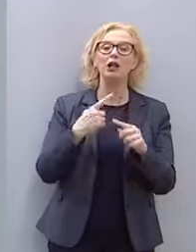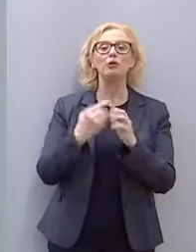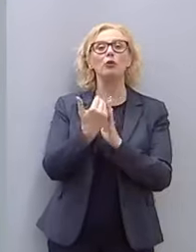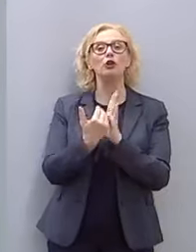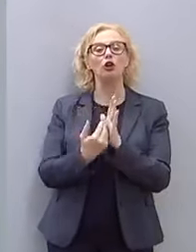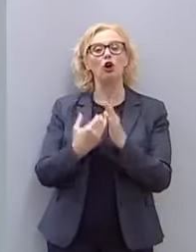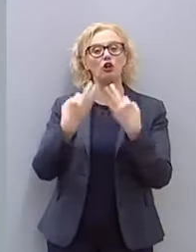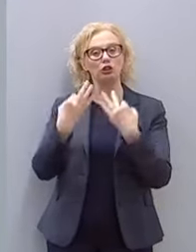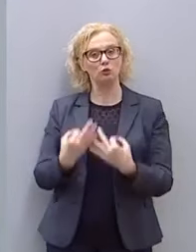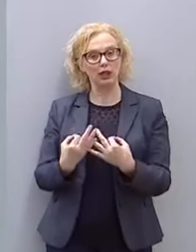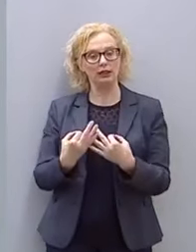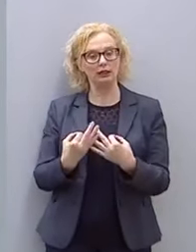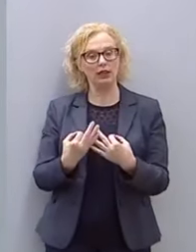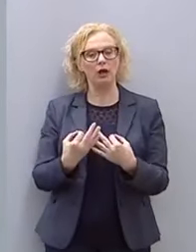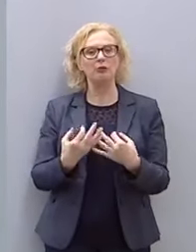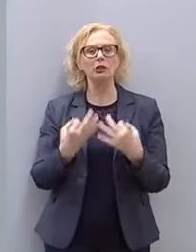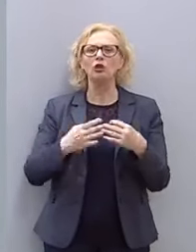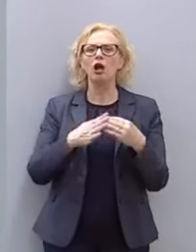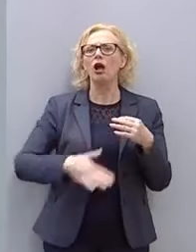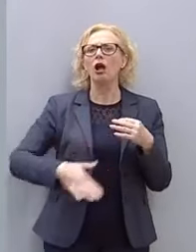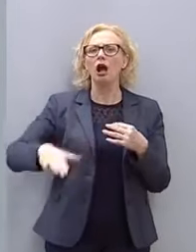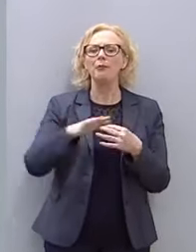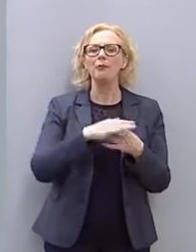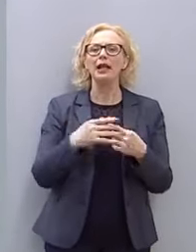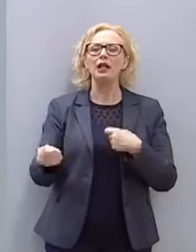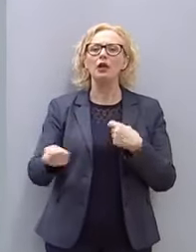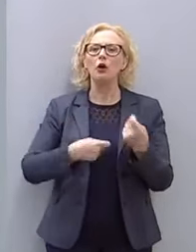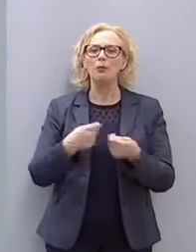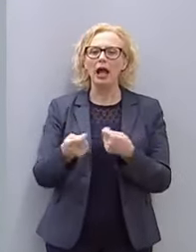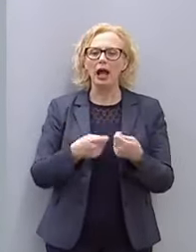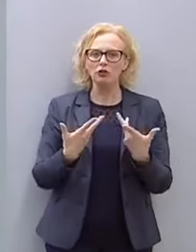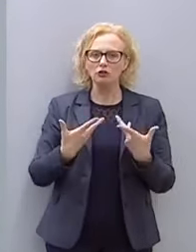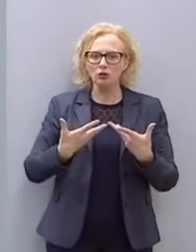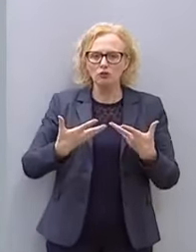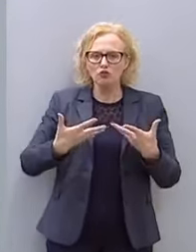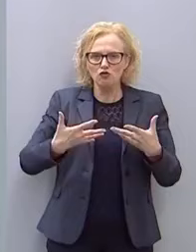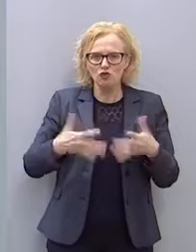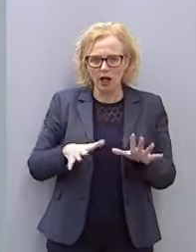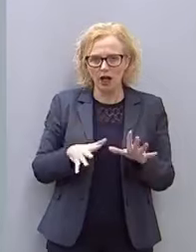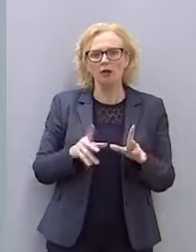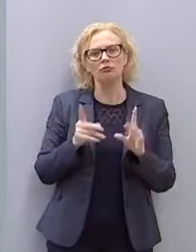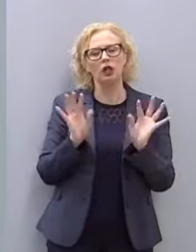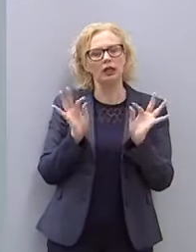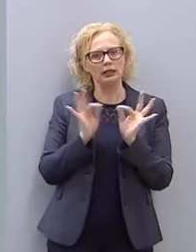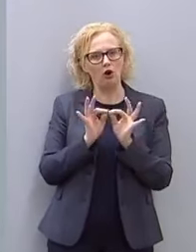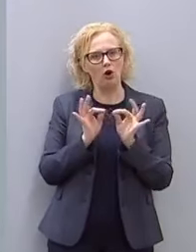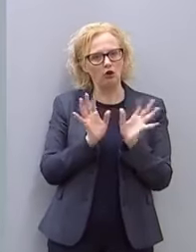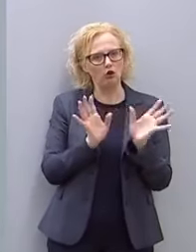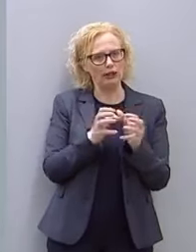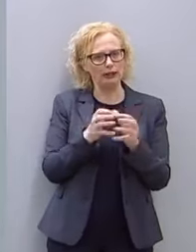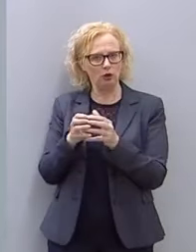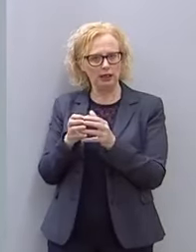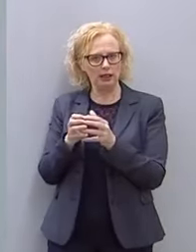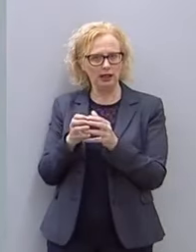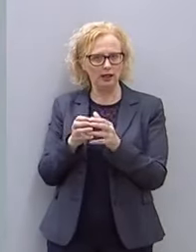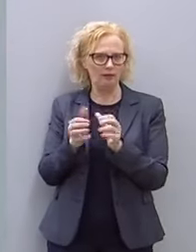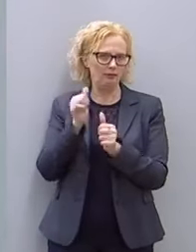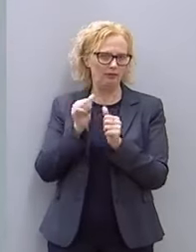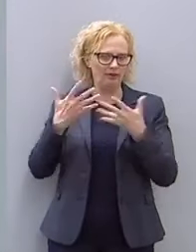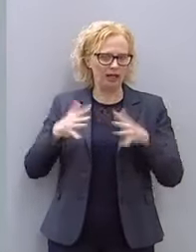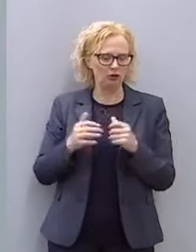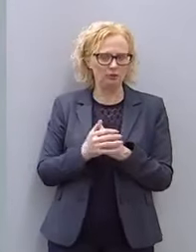sicuramente il mondo del commercio anzi era stato assunto questo protocollo proprio in accordo con le categorie quindi